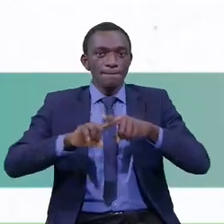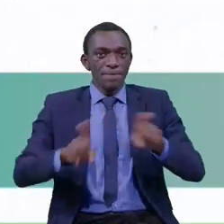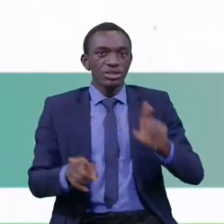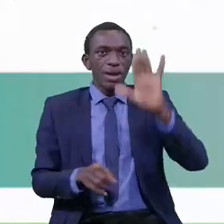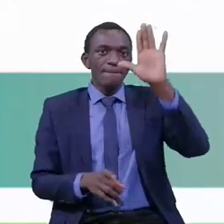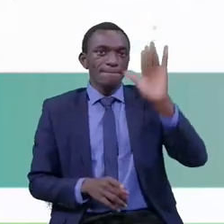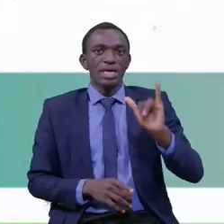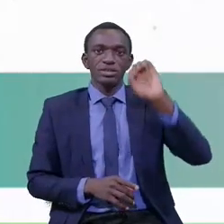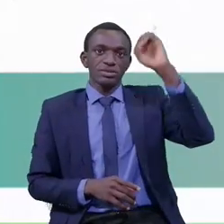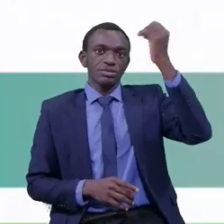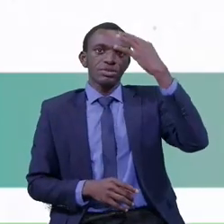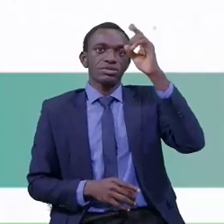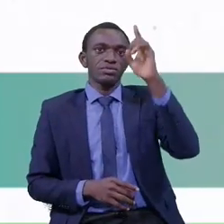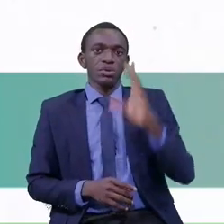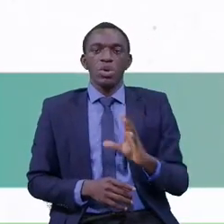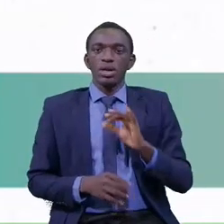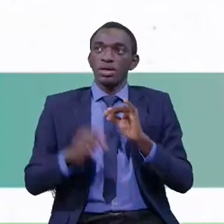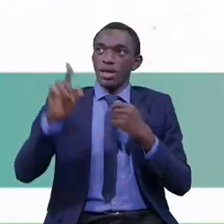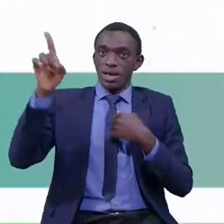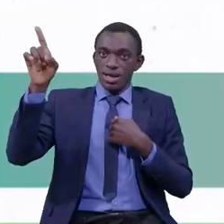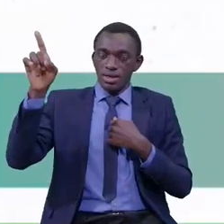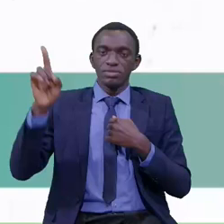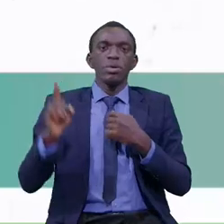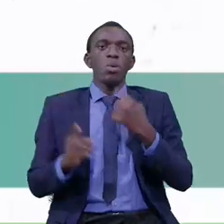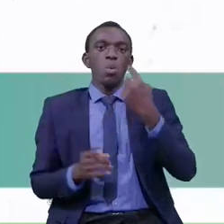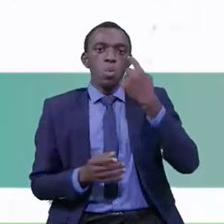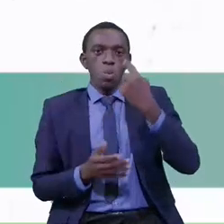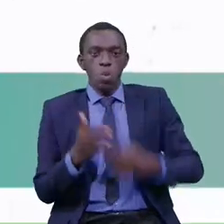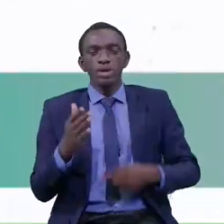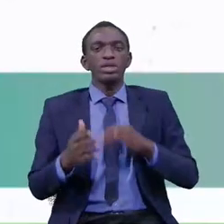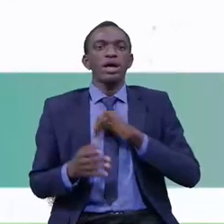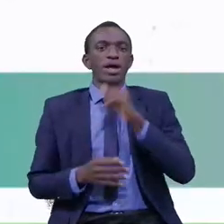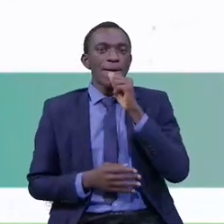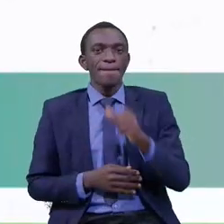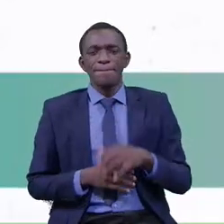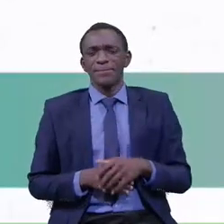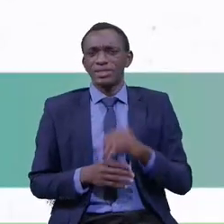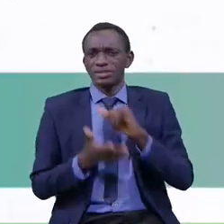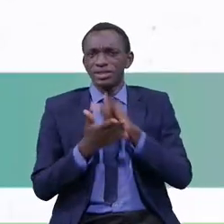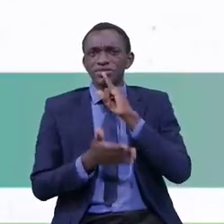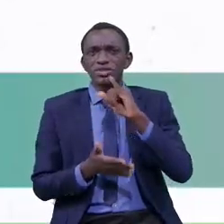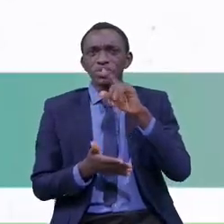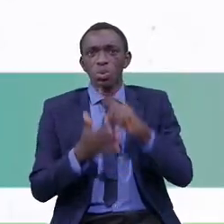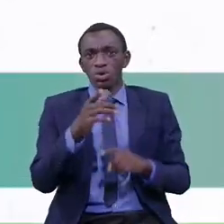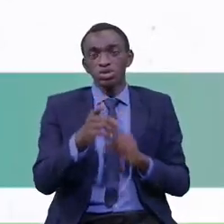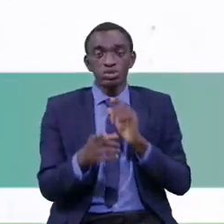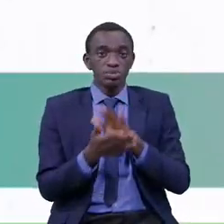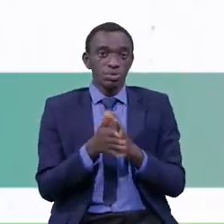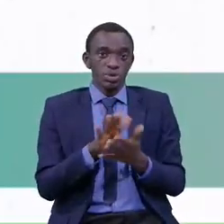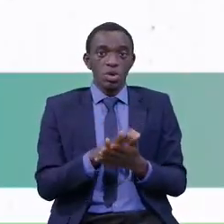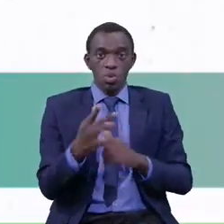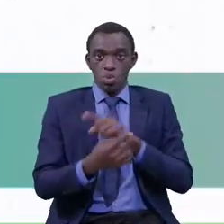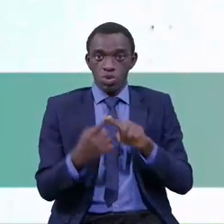Par la grâce de Dieu, je suis ce que je suis. C'est tout ce dont nous avons besoin. C'est pourquoi nous allons à Dieu dans la